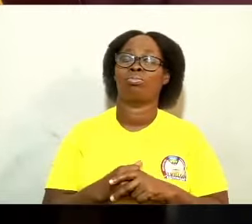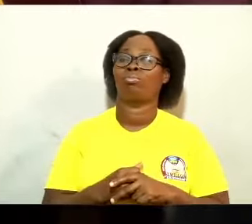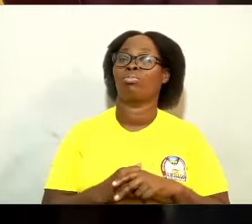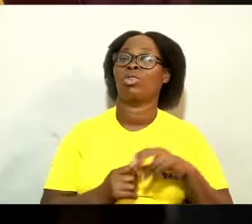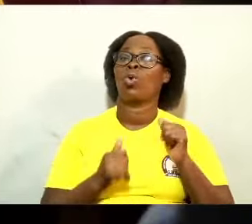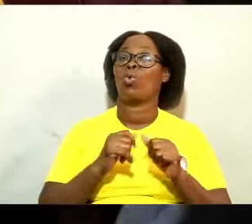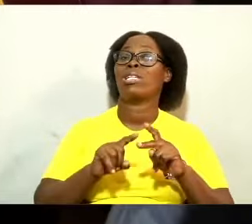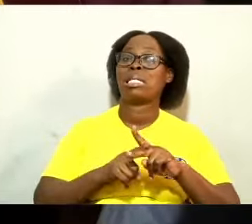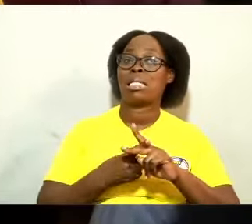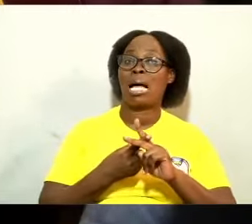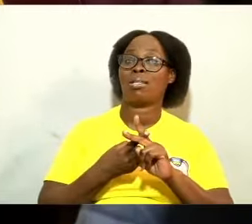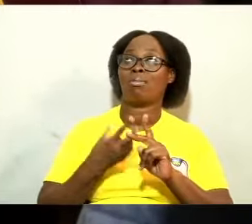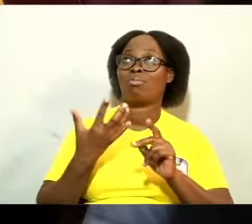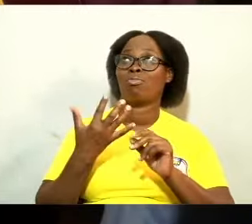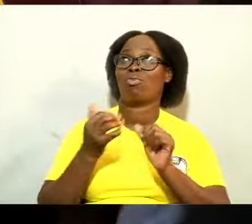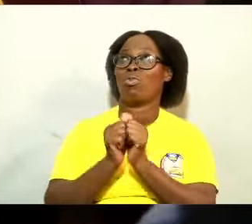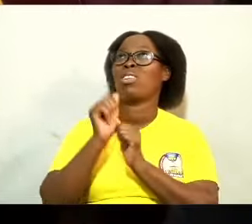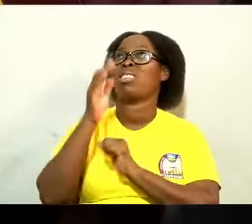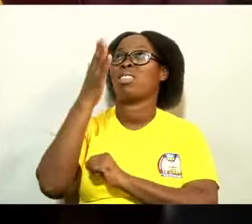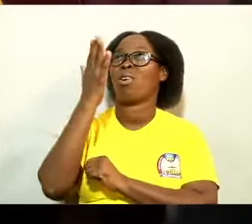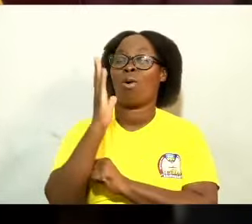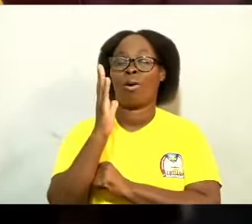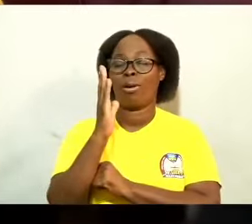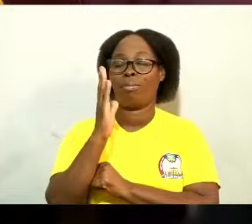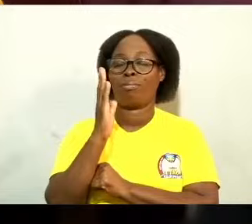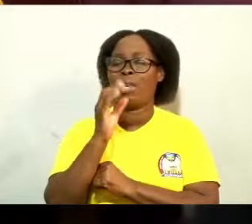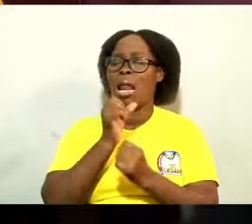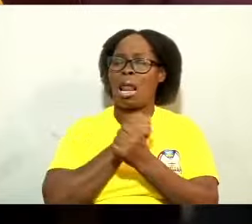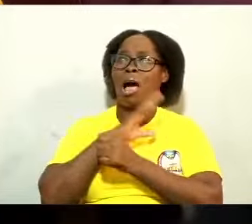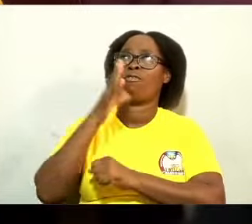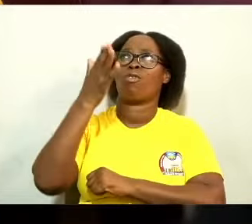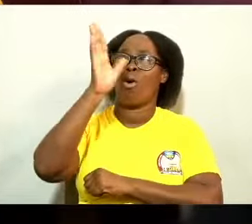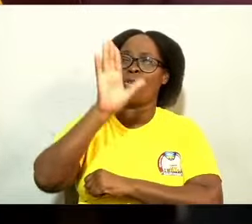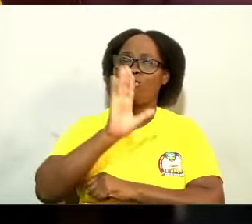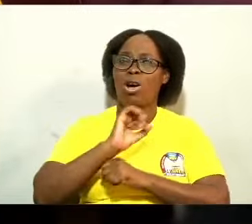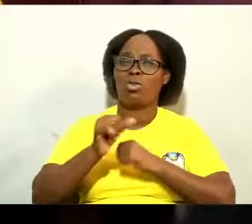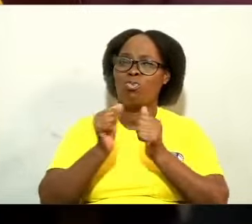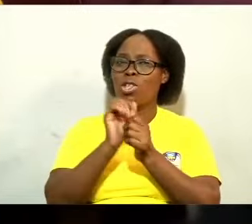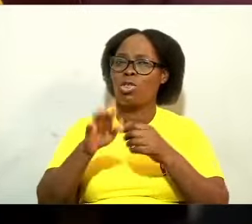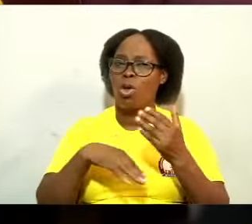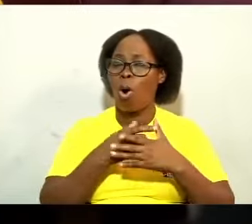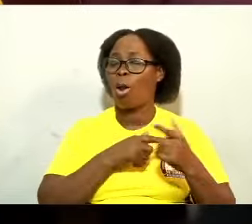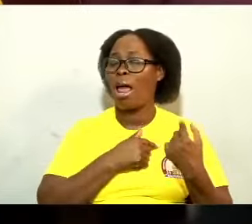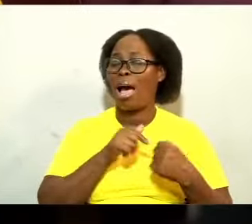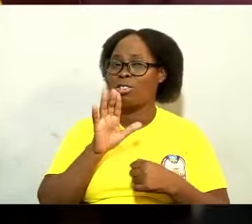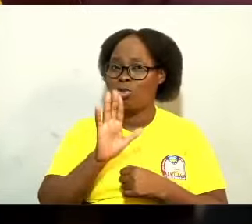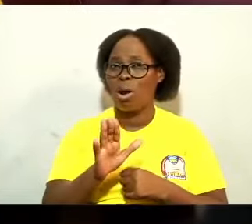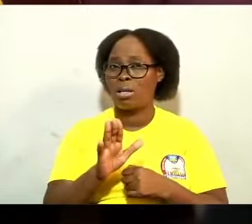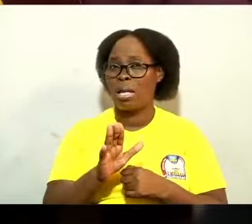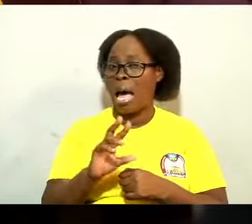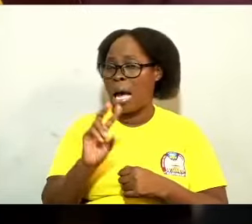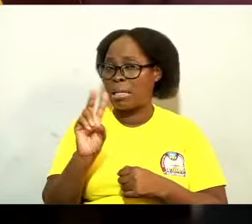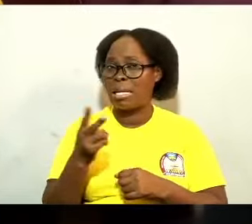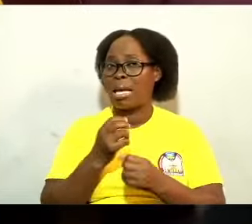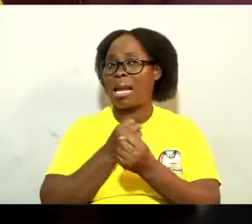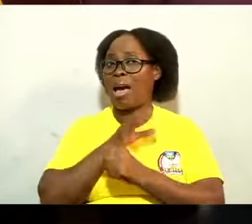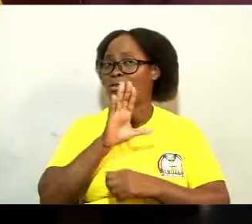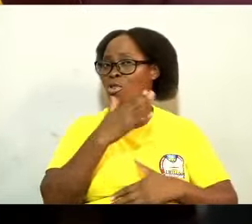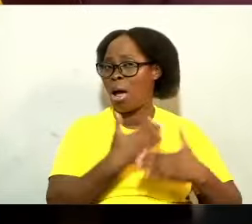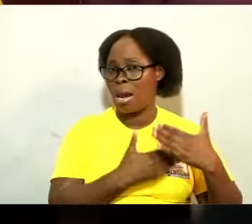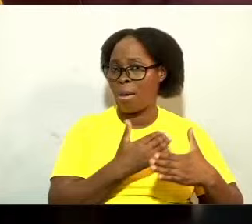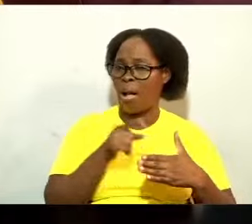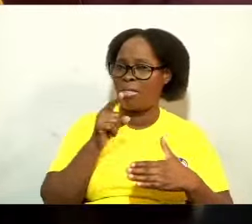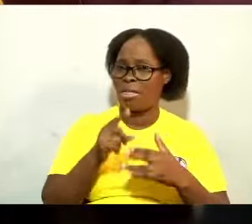inayoanza na Mungu, pende Bwana Mungu wako kwa moyo wako wote, pende jirani yako kama nafsi yako, anasema amri hizi